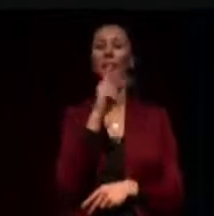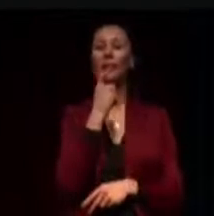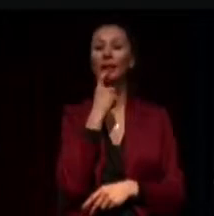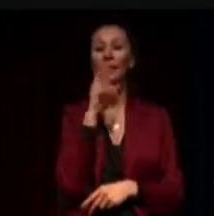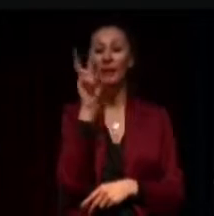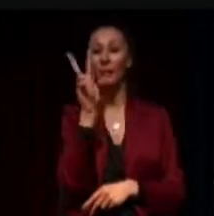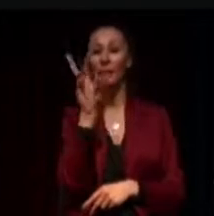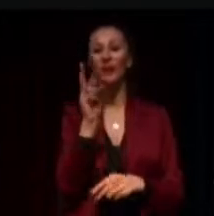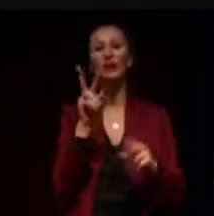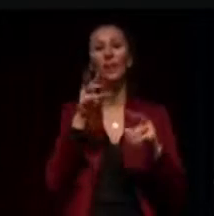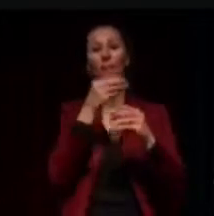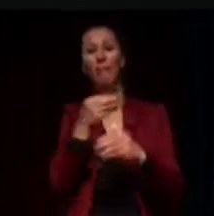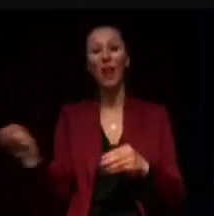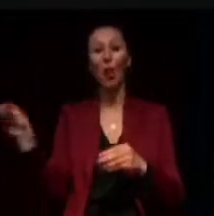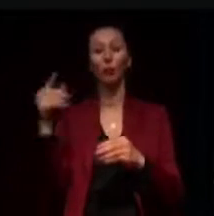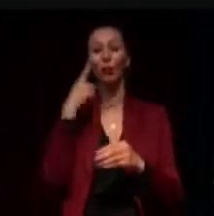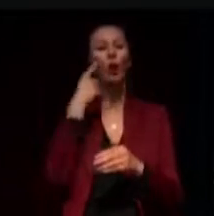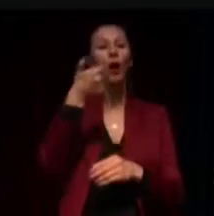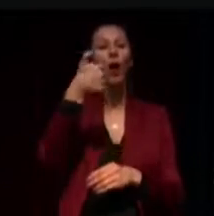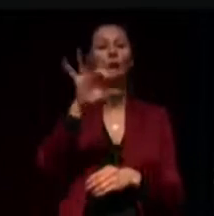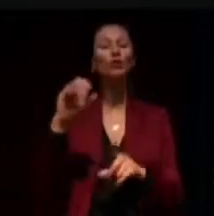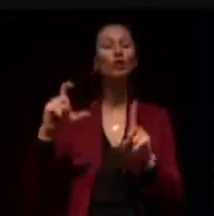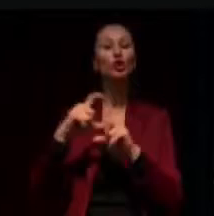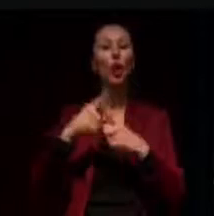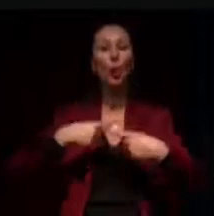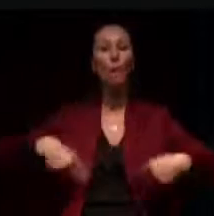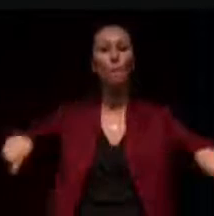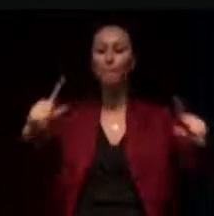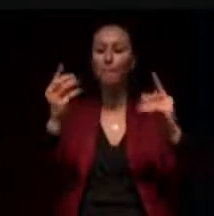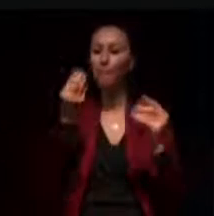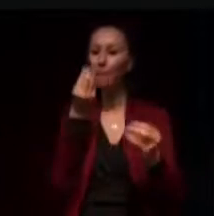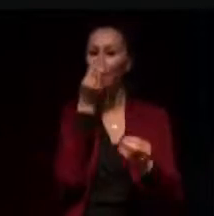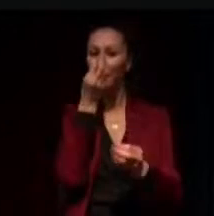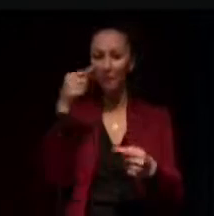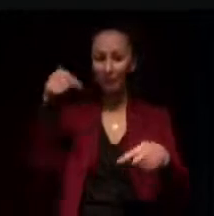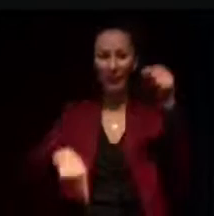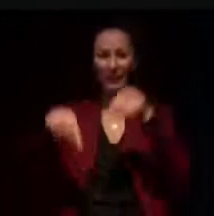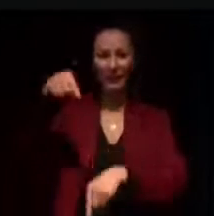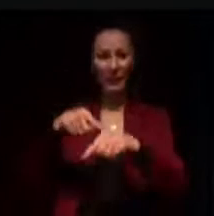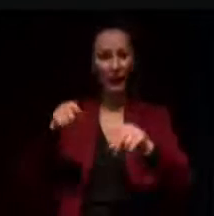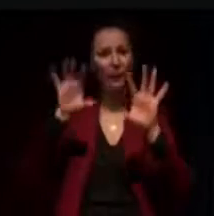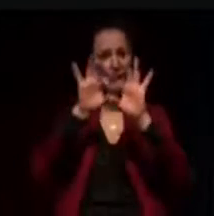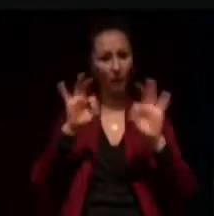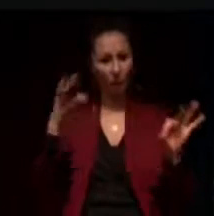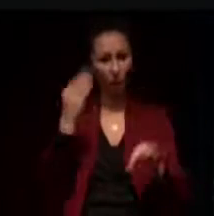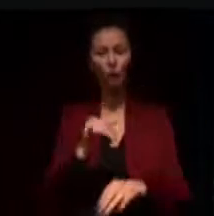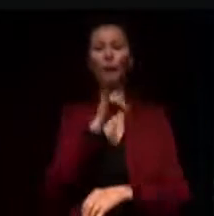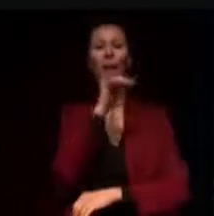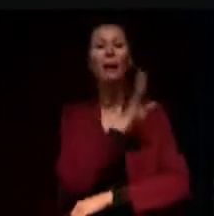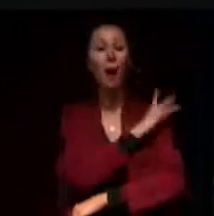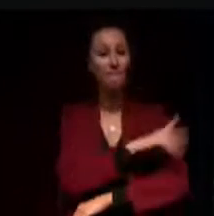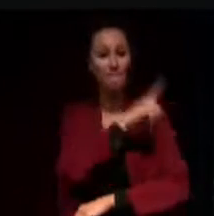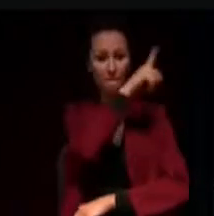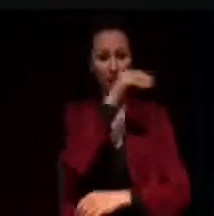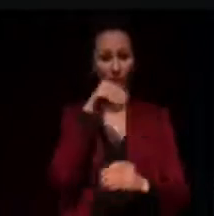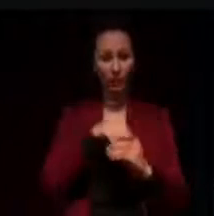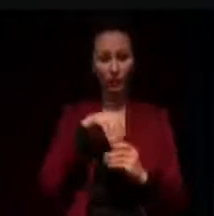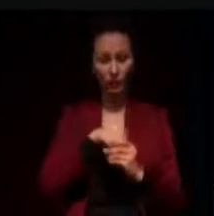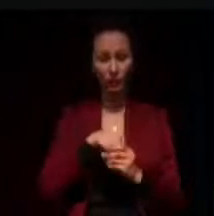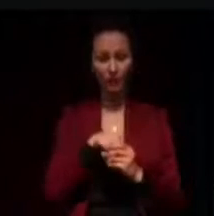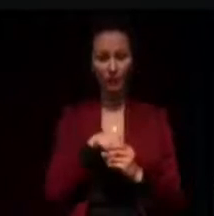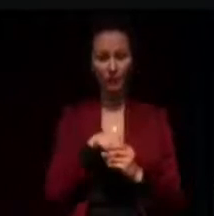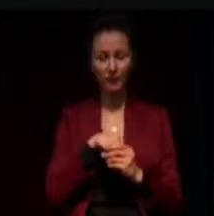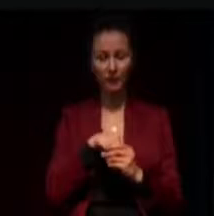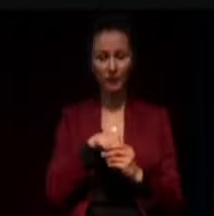watt'a yükseltti. 60 dönüm alanda bitkilendirme çalışmaları tamamlandı. Bergama geliyor sırada.